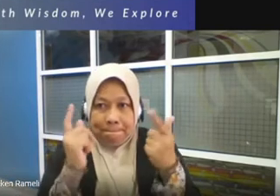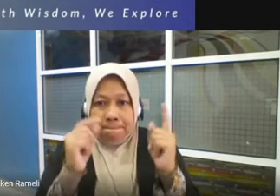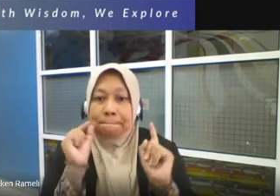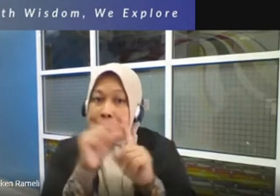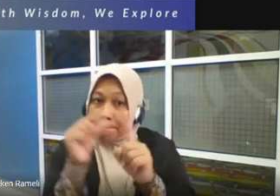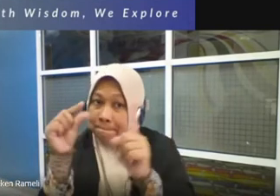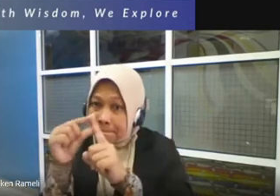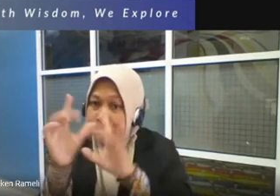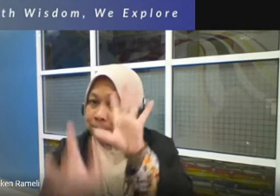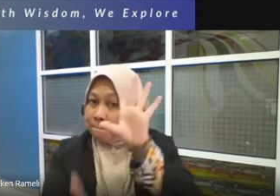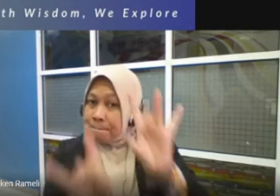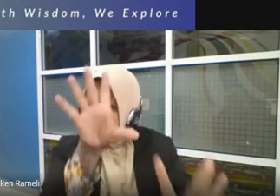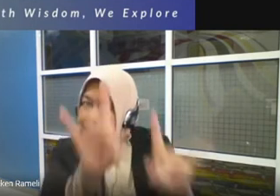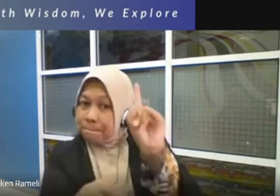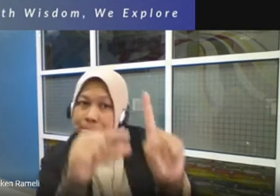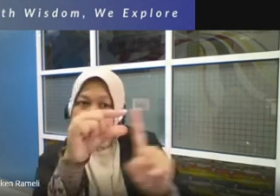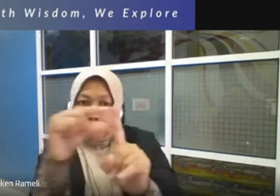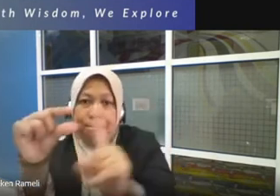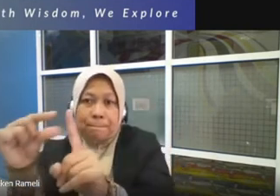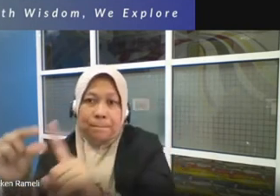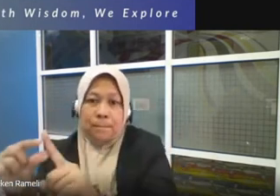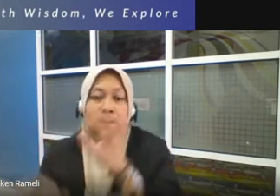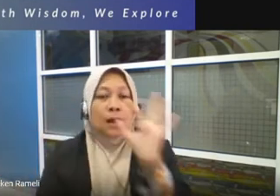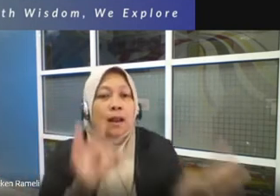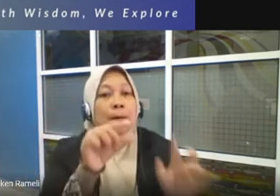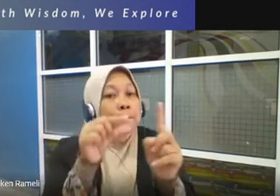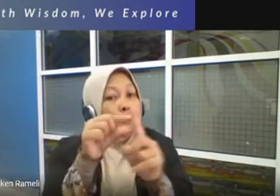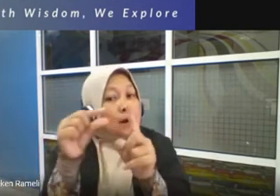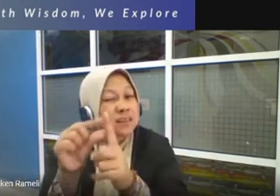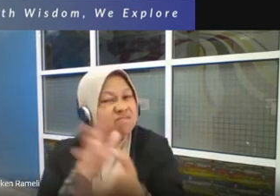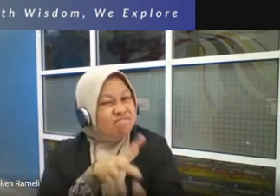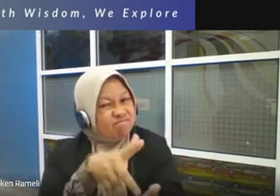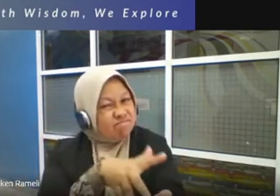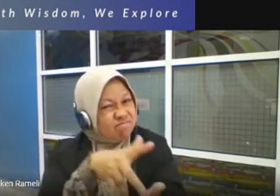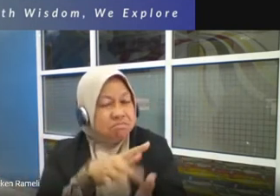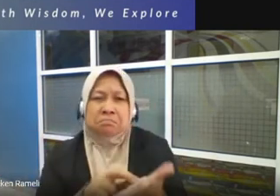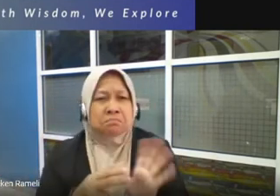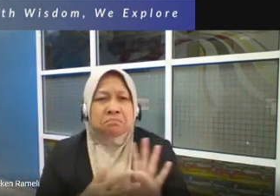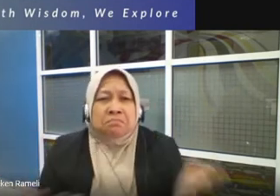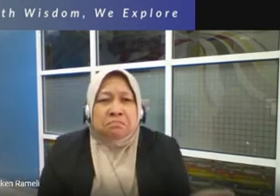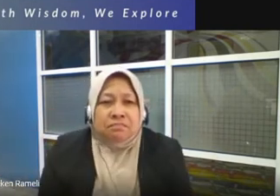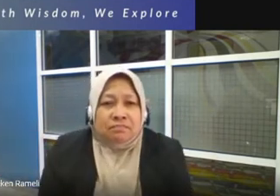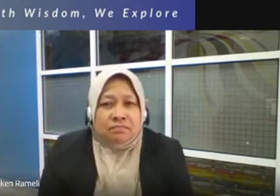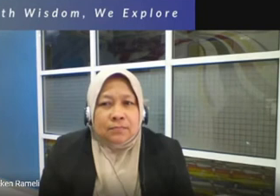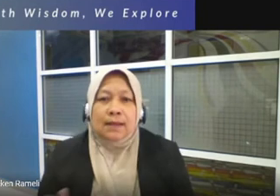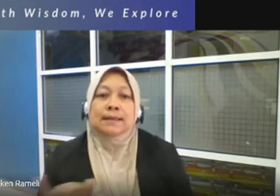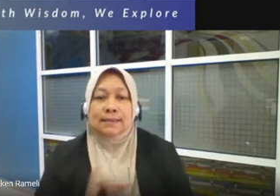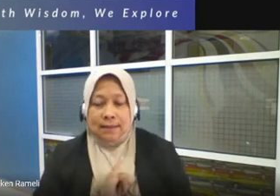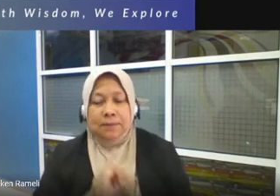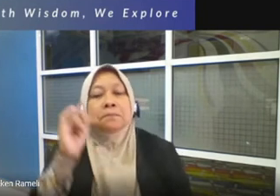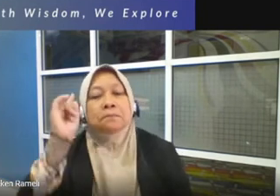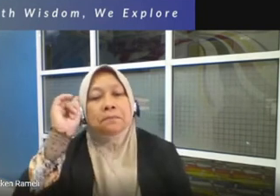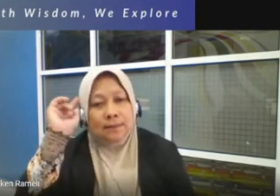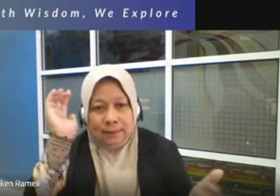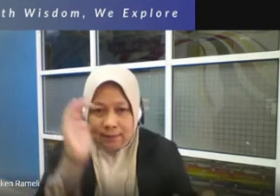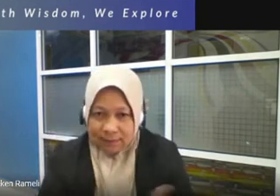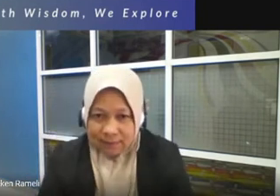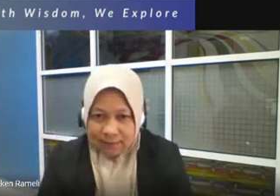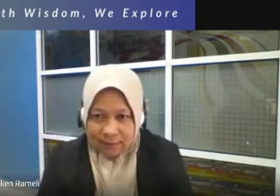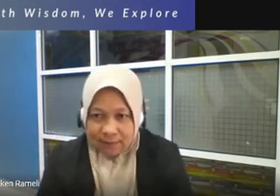right, pemilihan perkataan. Okay, kalau pemilihan perkataan yang lemah bermaksud saya percaya. So